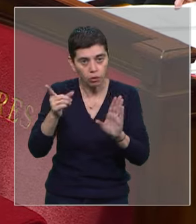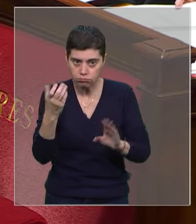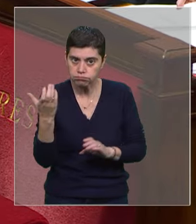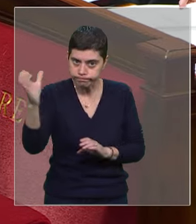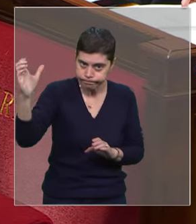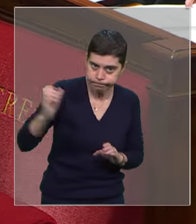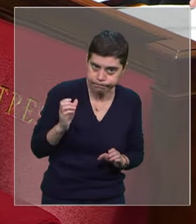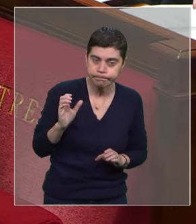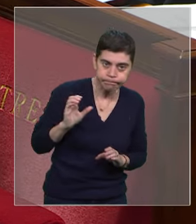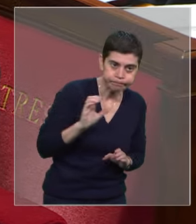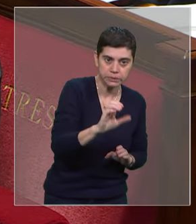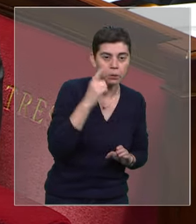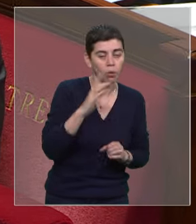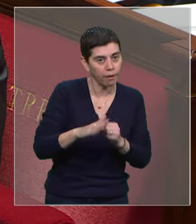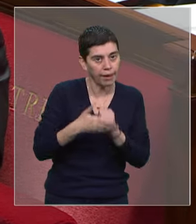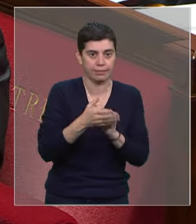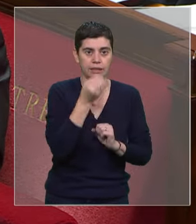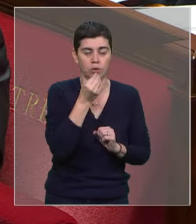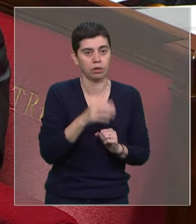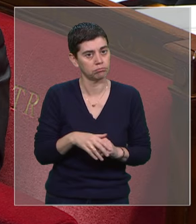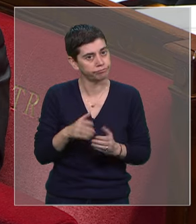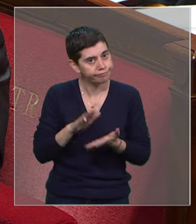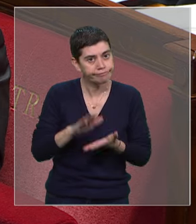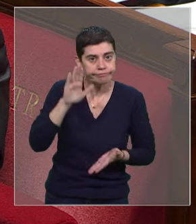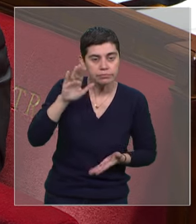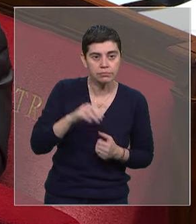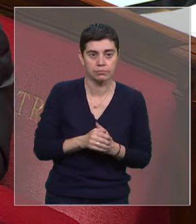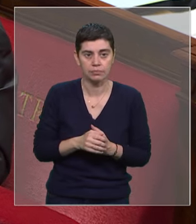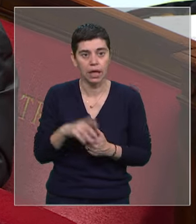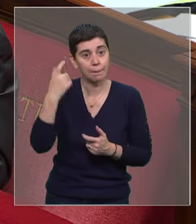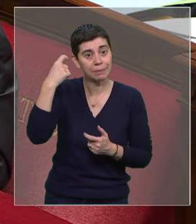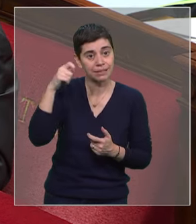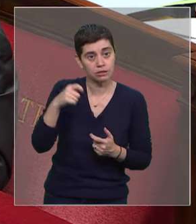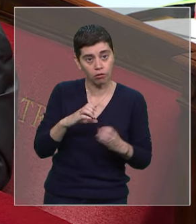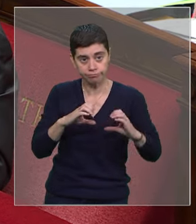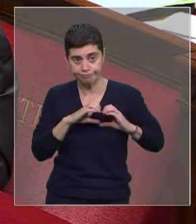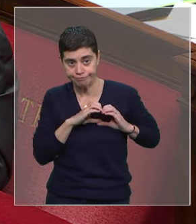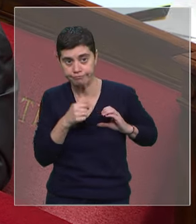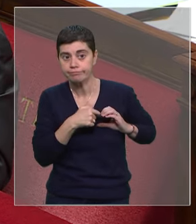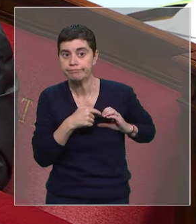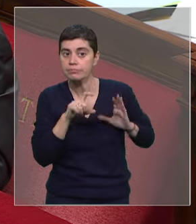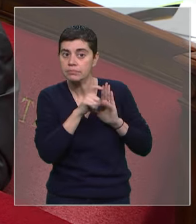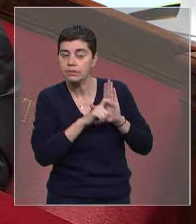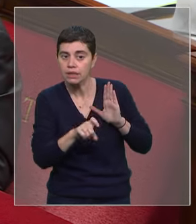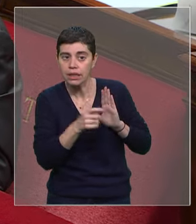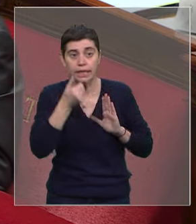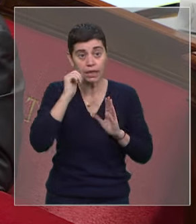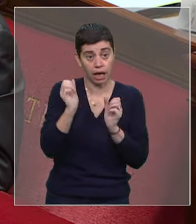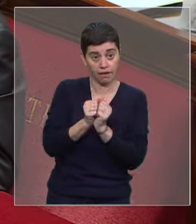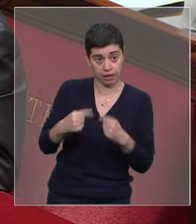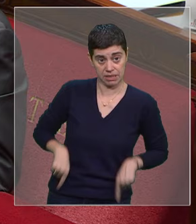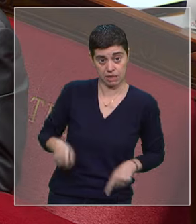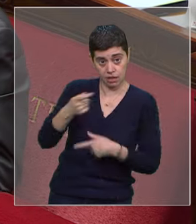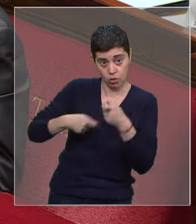alimentaire et c'est l'engagement qui sera tenu. Nous avons d'ailleurs à nouveau reçu le président des Restos du Cœur hier avec Bruno Le Maire pour lui redire très